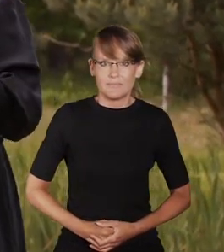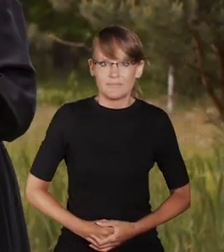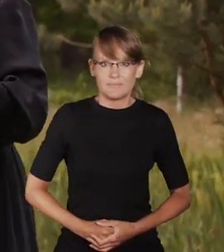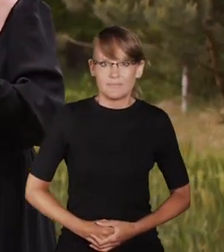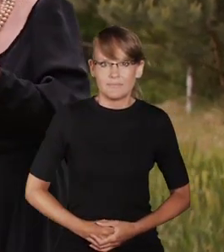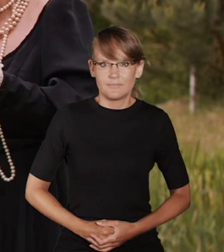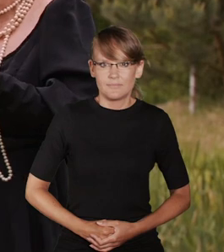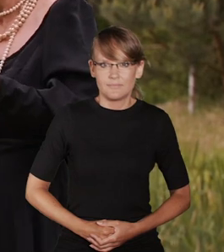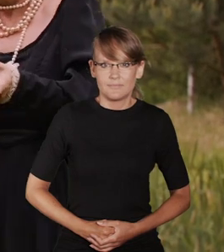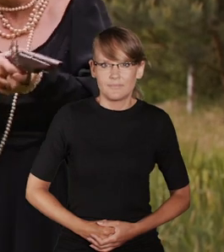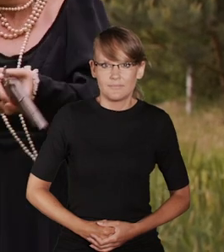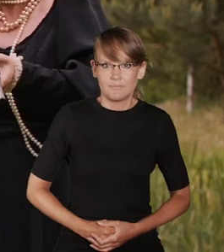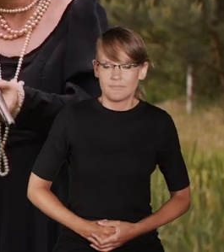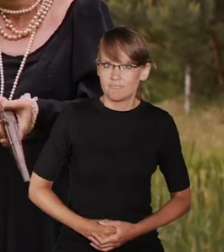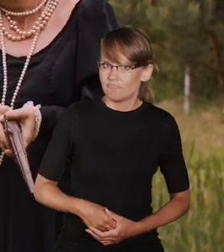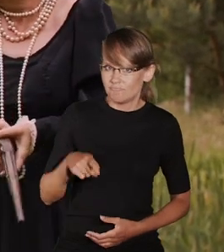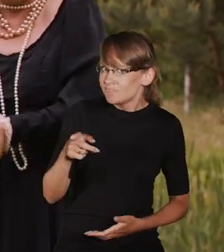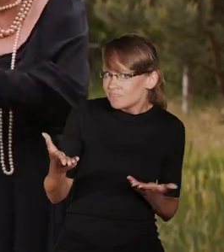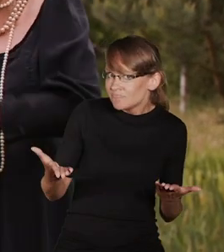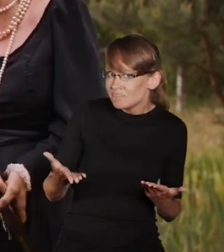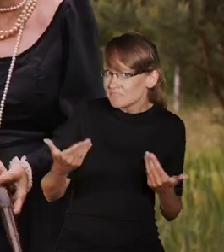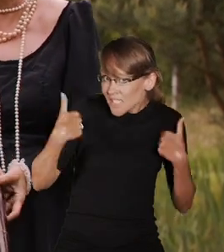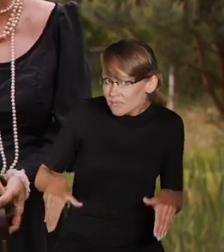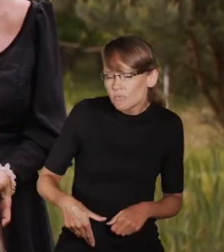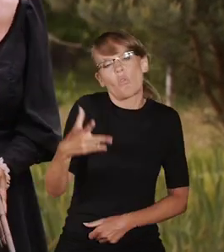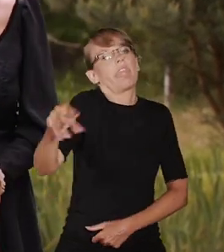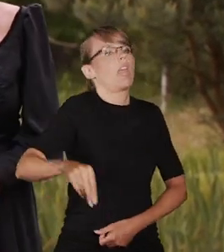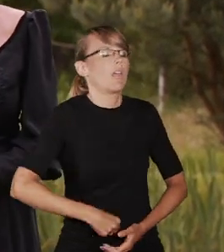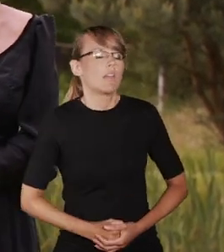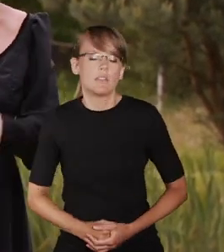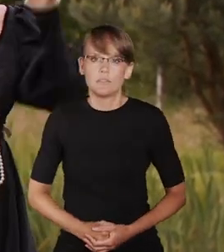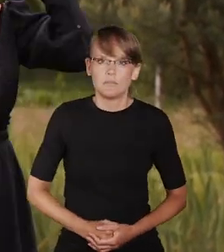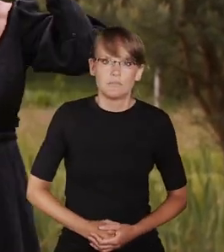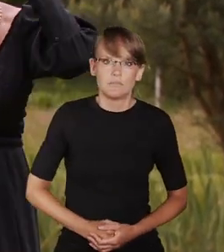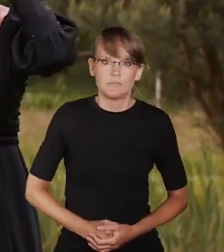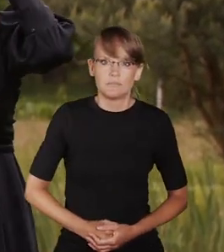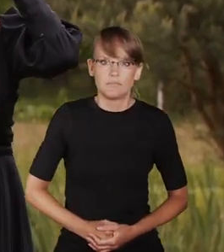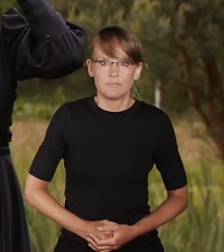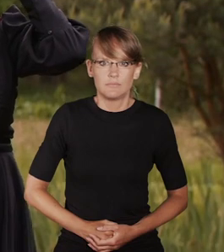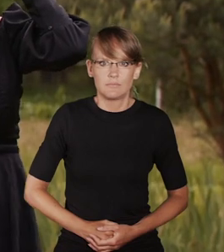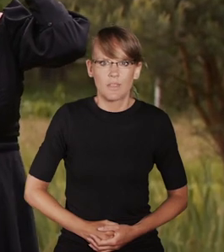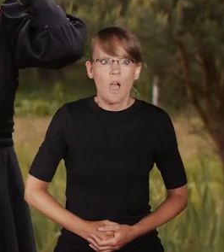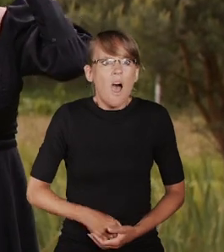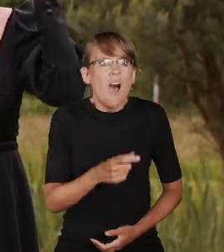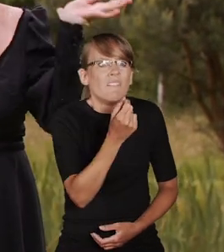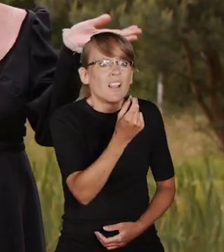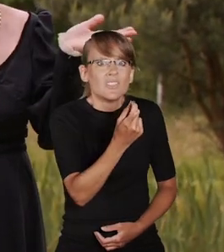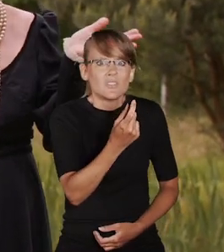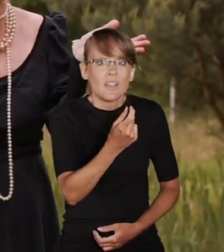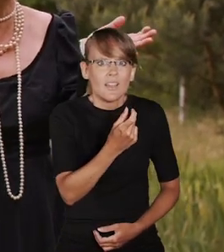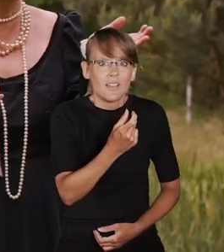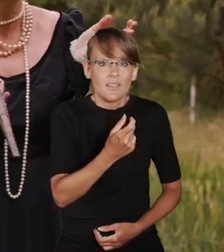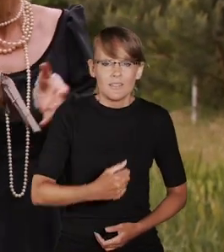A więc? Nic. Niech pan sobie idzie. Albo nie odchodź. Jak ja